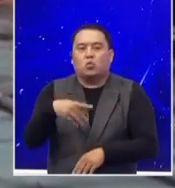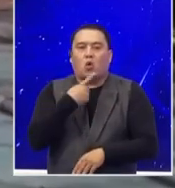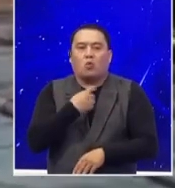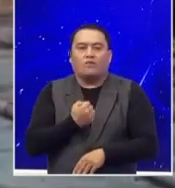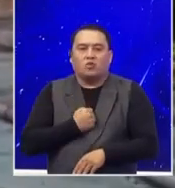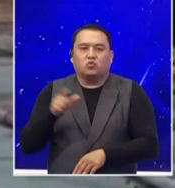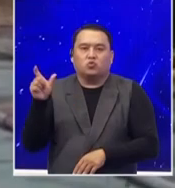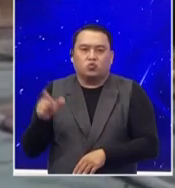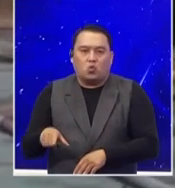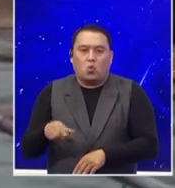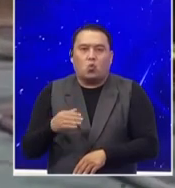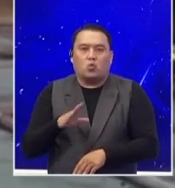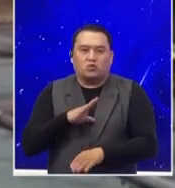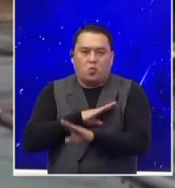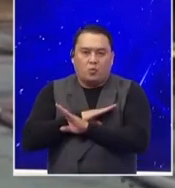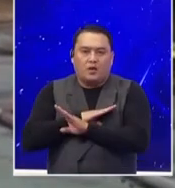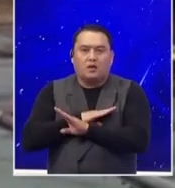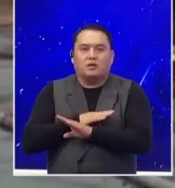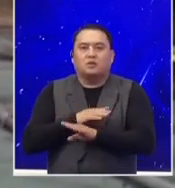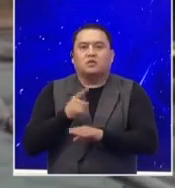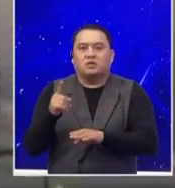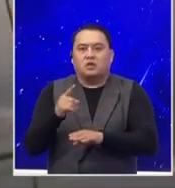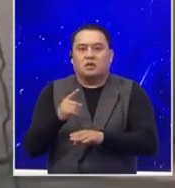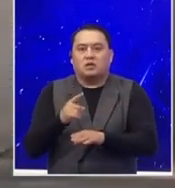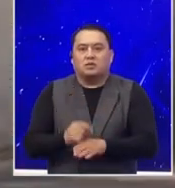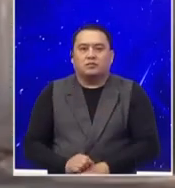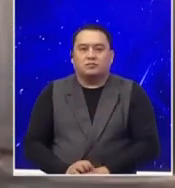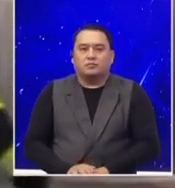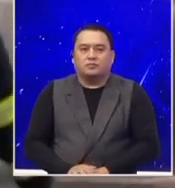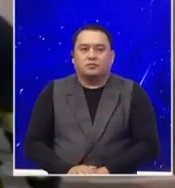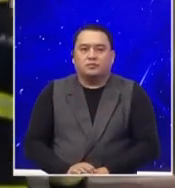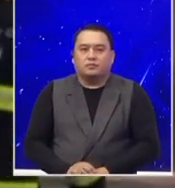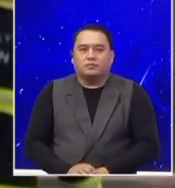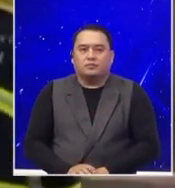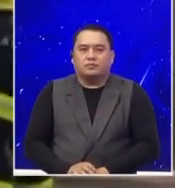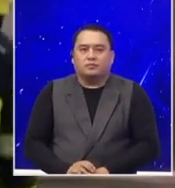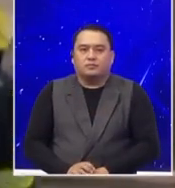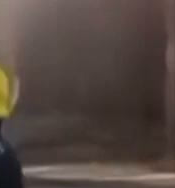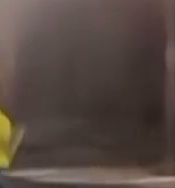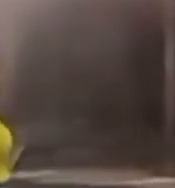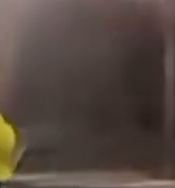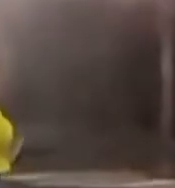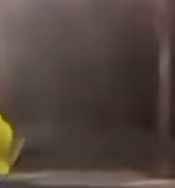240 военнослужащих и добровольцев, назвав их поименно.